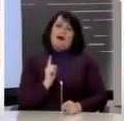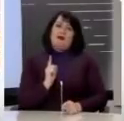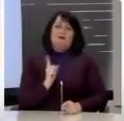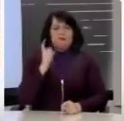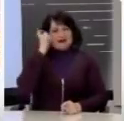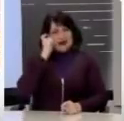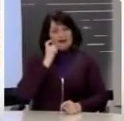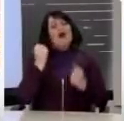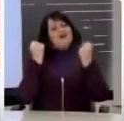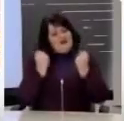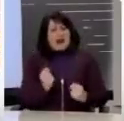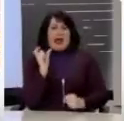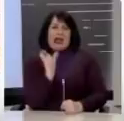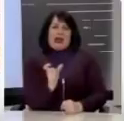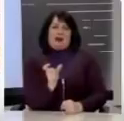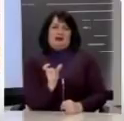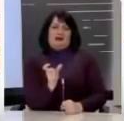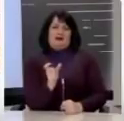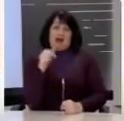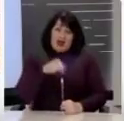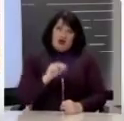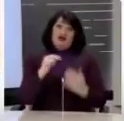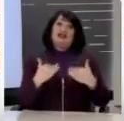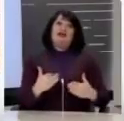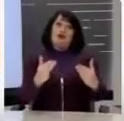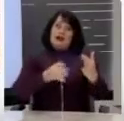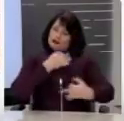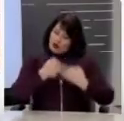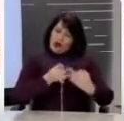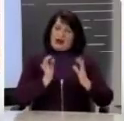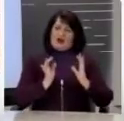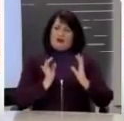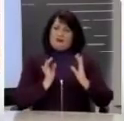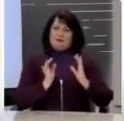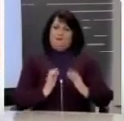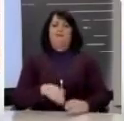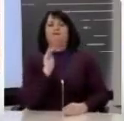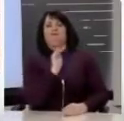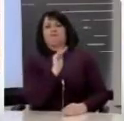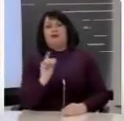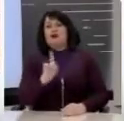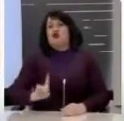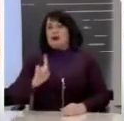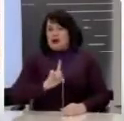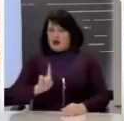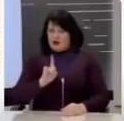υπόψη μου τη βαρύτητα του λόγου μου μέσα στο Κοινοβούλιο. Θέλω να πω στον κύριο Μητσοτάκη, λοιπόν,